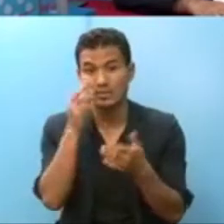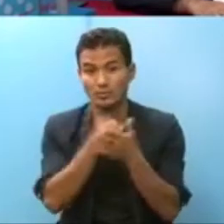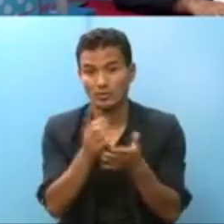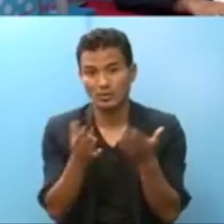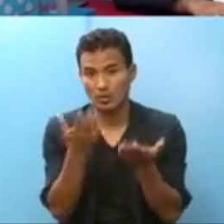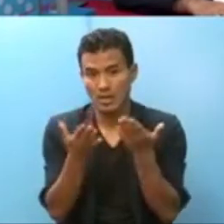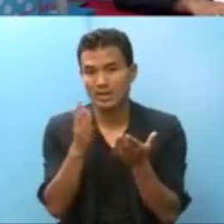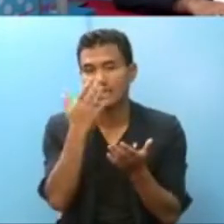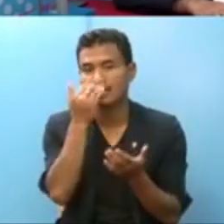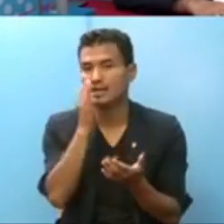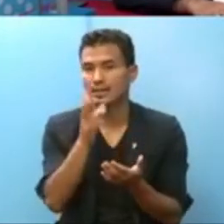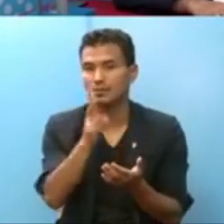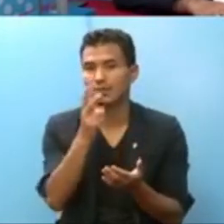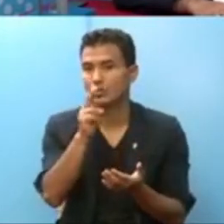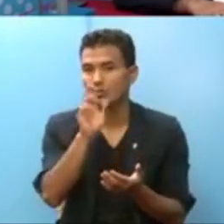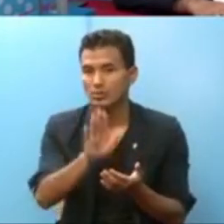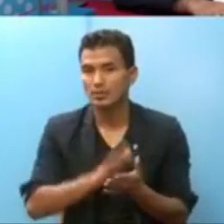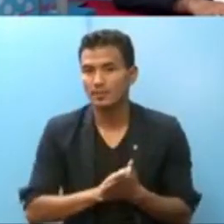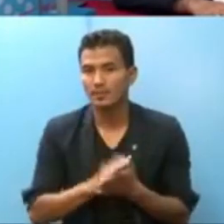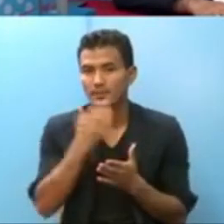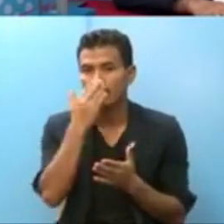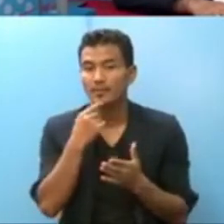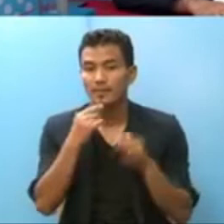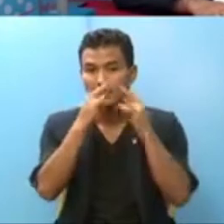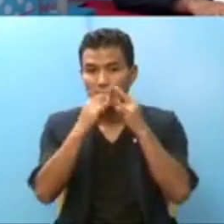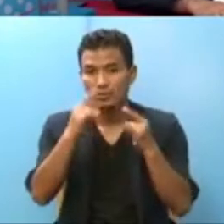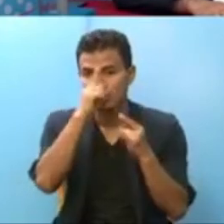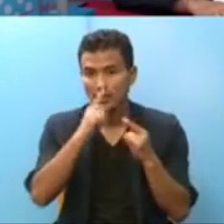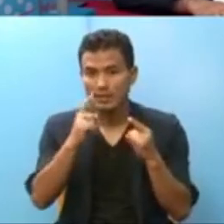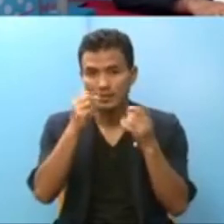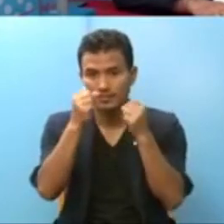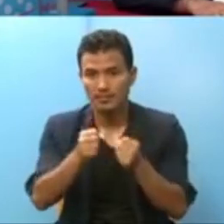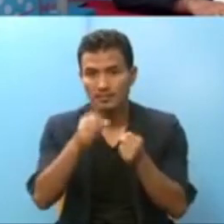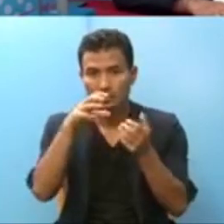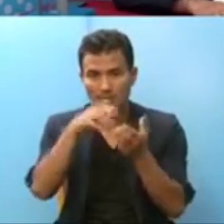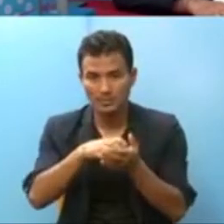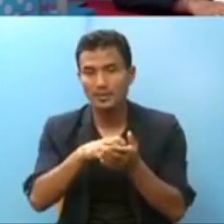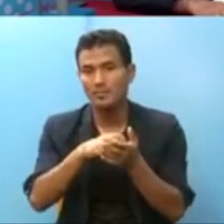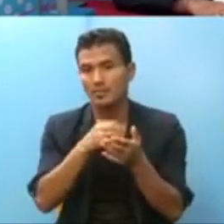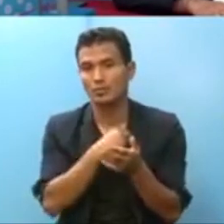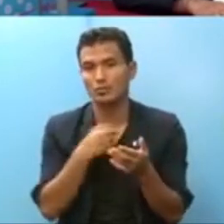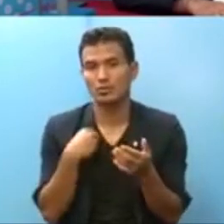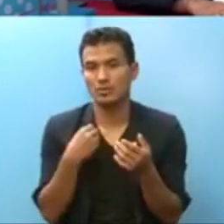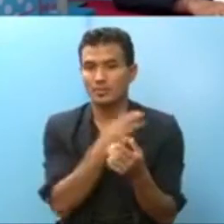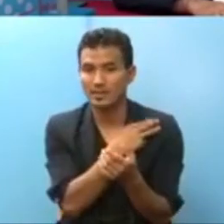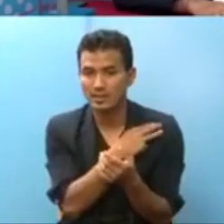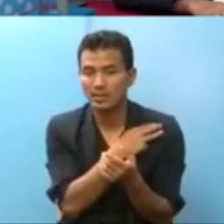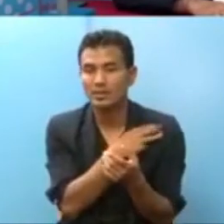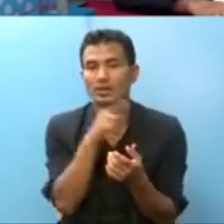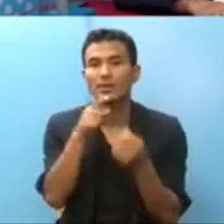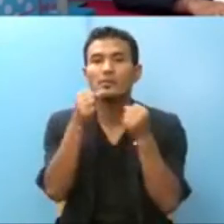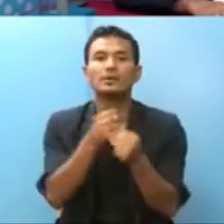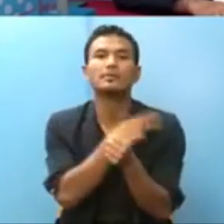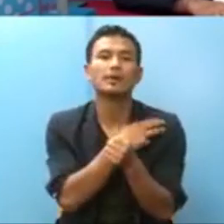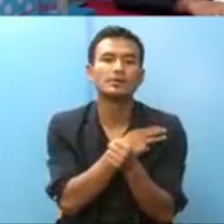खारण लेस तो भाहर है को छा किद वने क्वारंटीन माई स्वास्तेकर्मी हो तो बसली